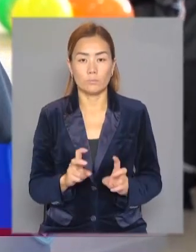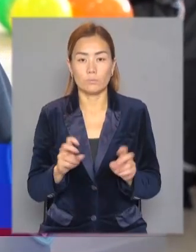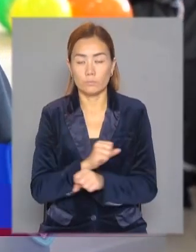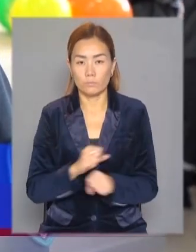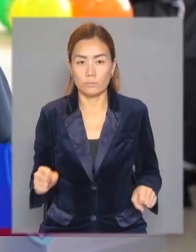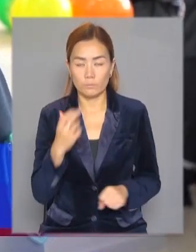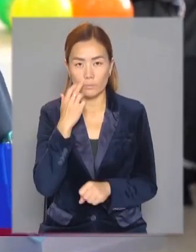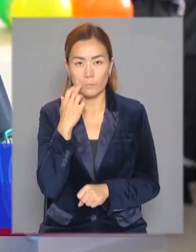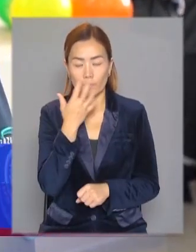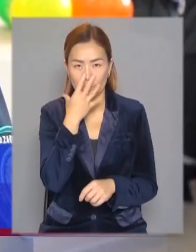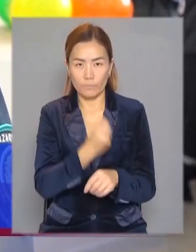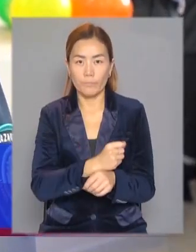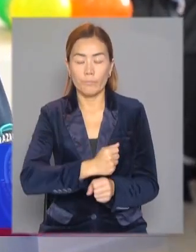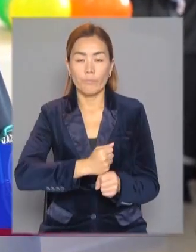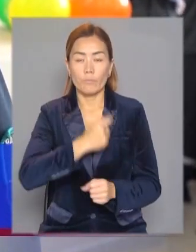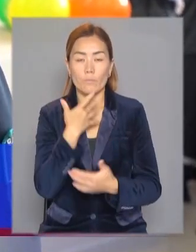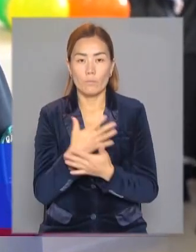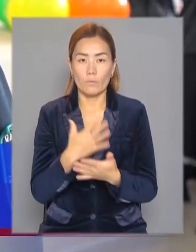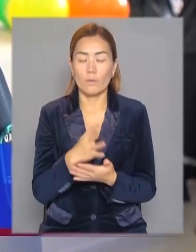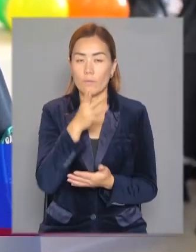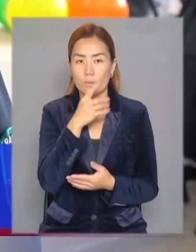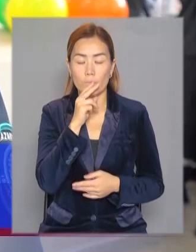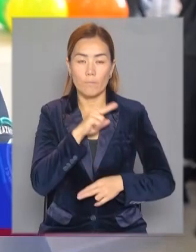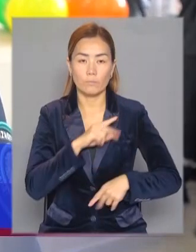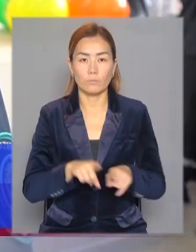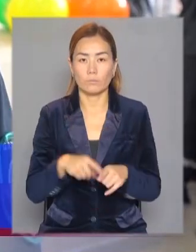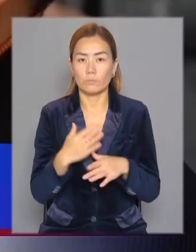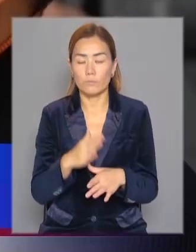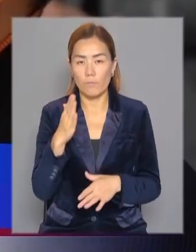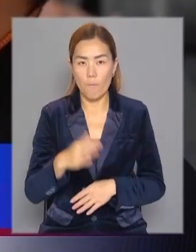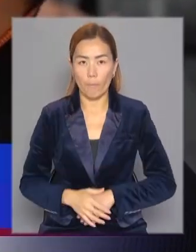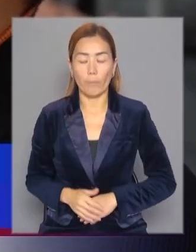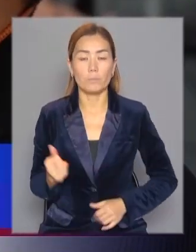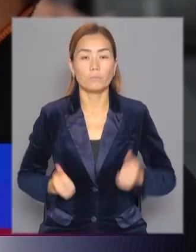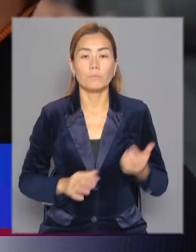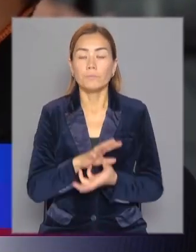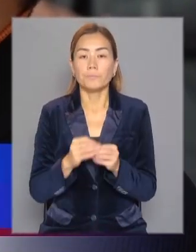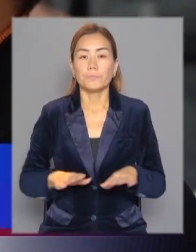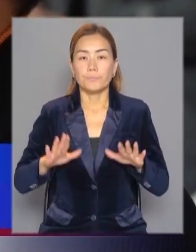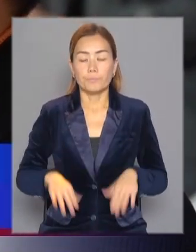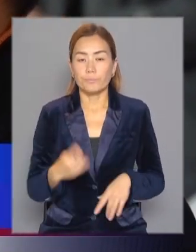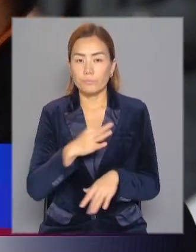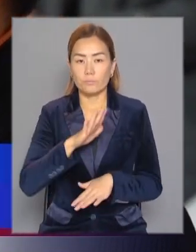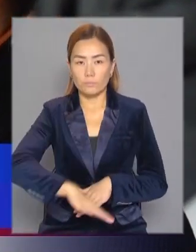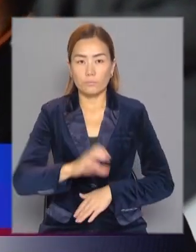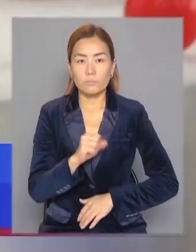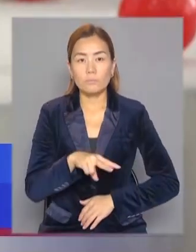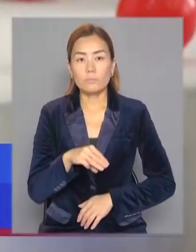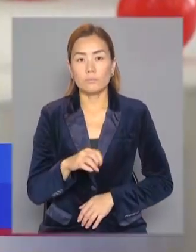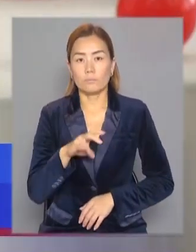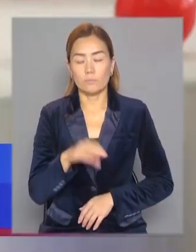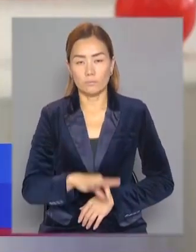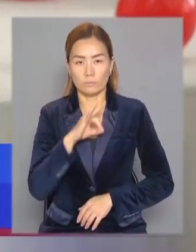жаңағыдай өздерінің өнерлерін көрсетуге, уақыттарын өлтіруге де көмек болады. Байқау қорытындысы бойынша бірінші орында Салтанат